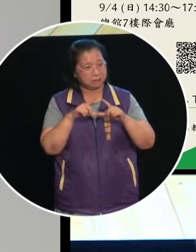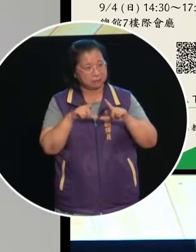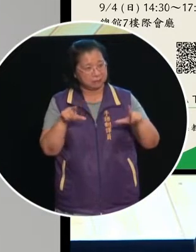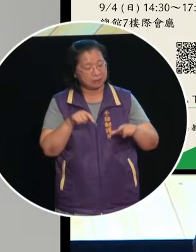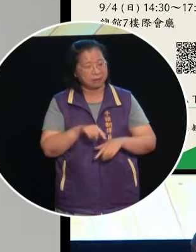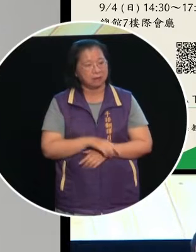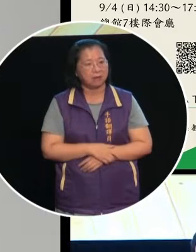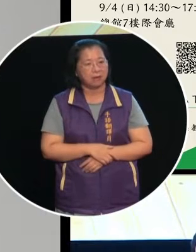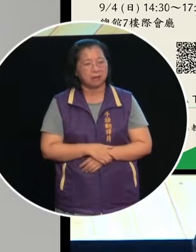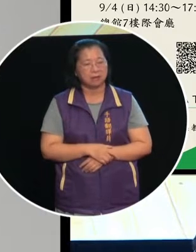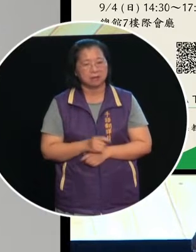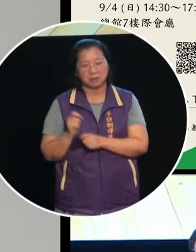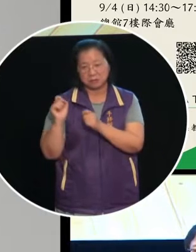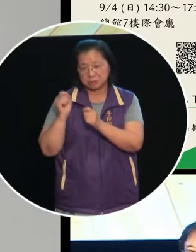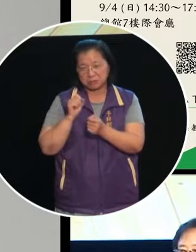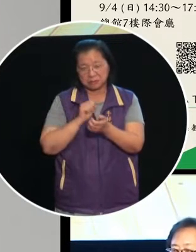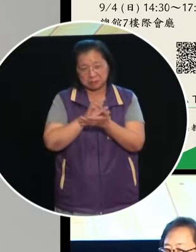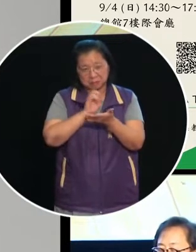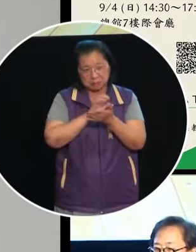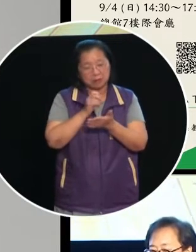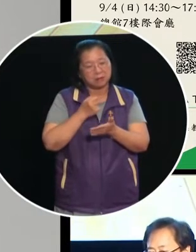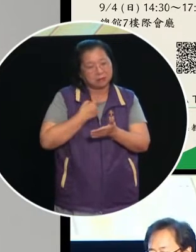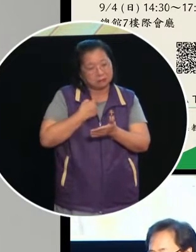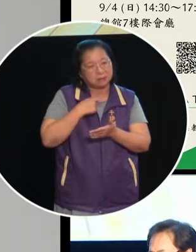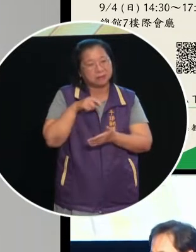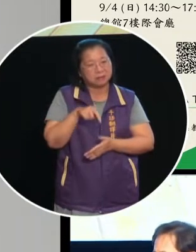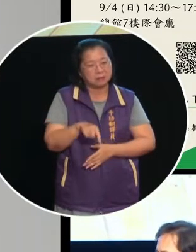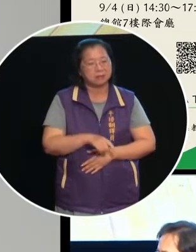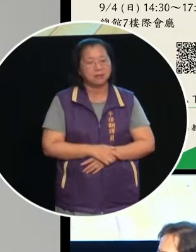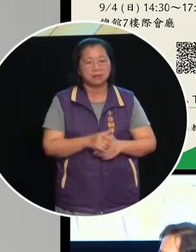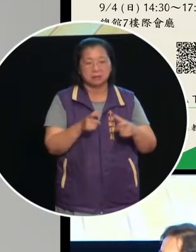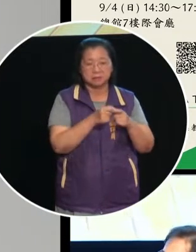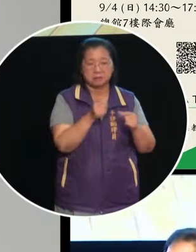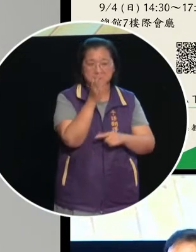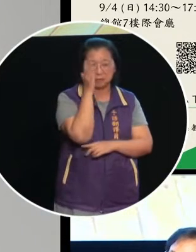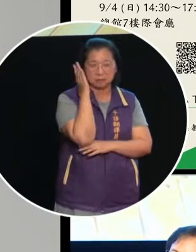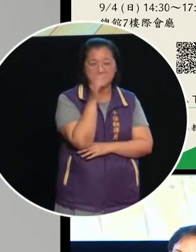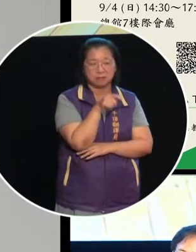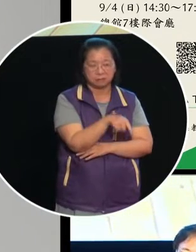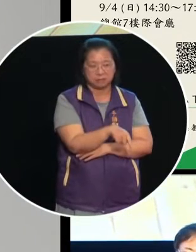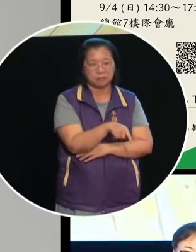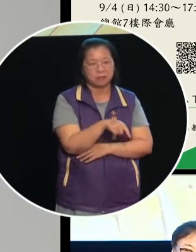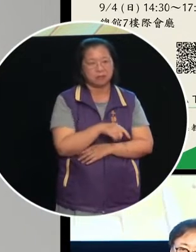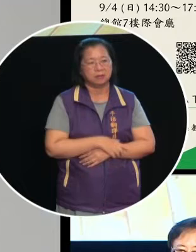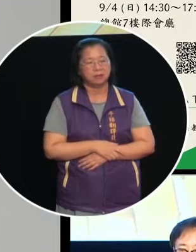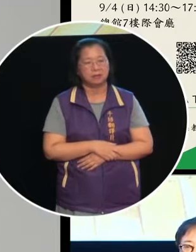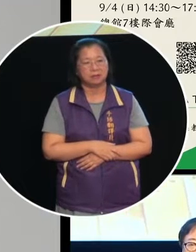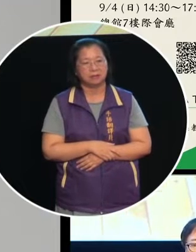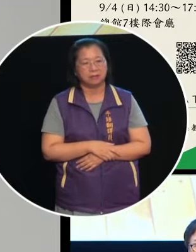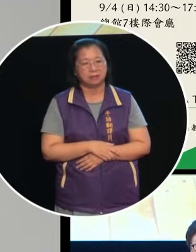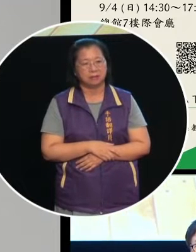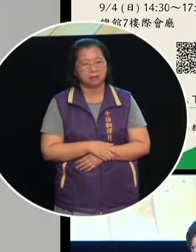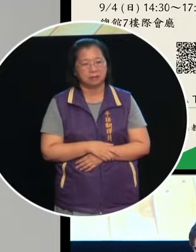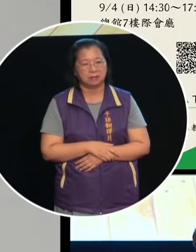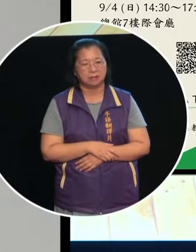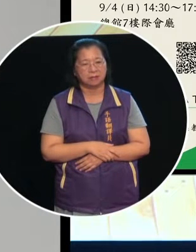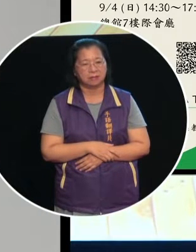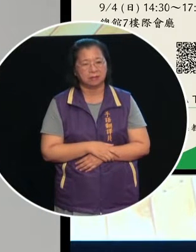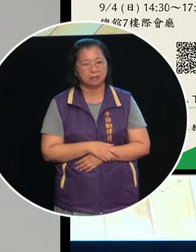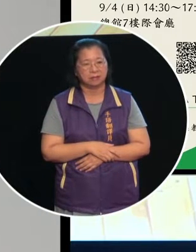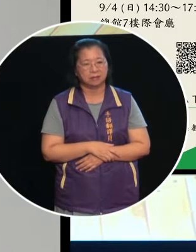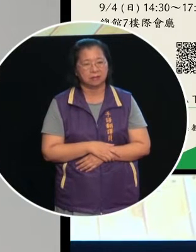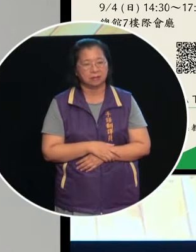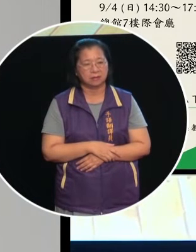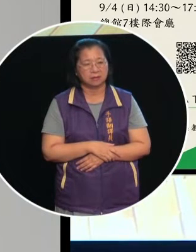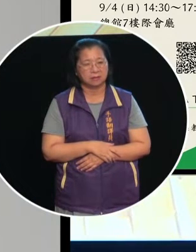的报道也都通过报道我也知道，日本政府增加预算，防卫预算有很多突